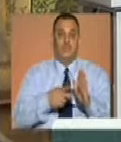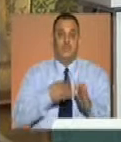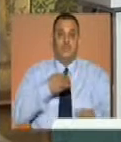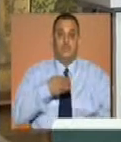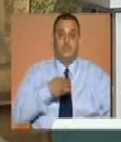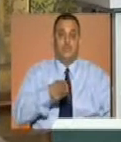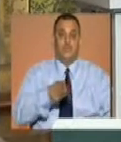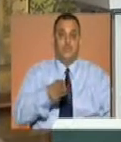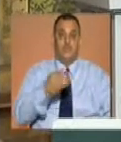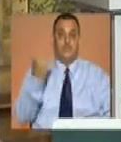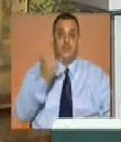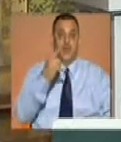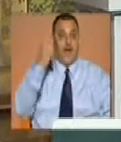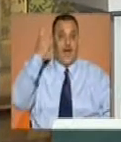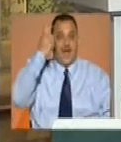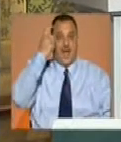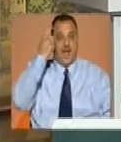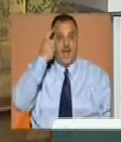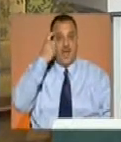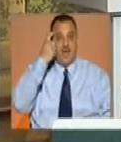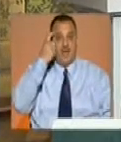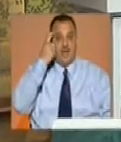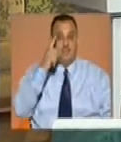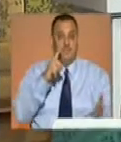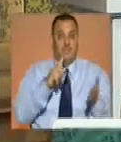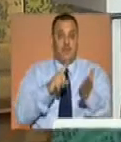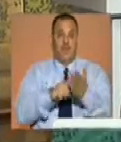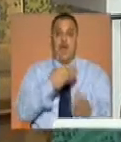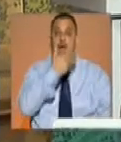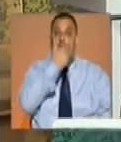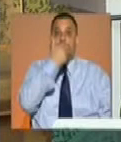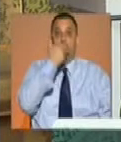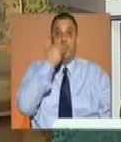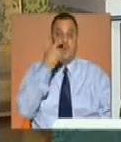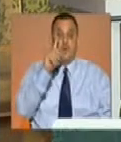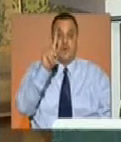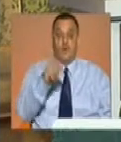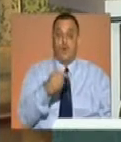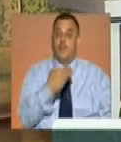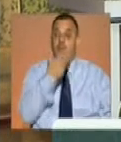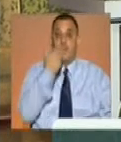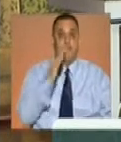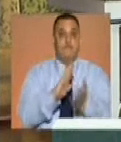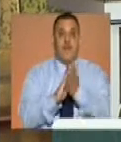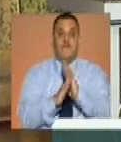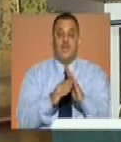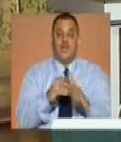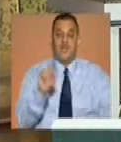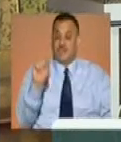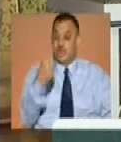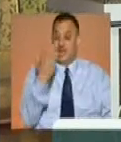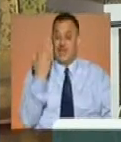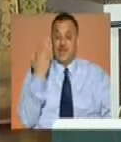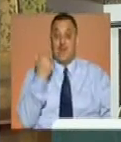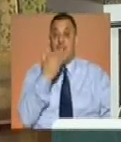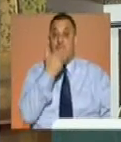رمضان بس دخل علي رمضان بس اليوم الأول ما فهمت يا شيخ. نعم يعتبر هذا